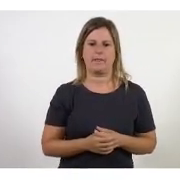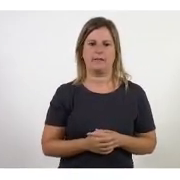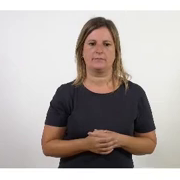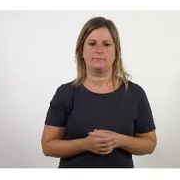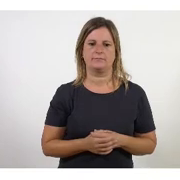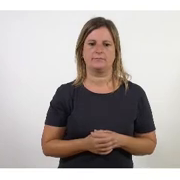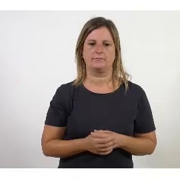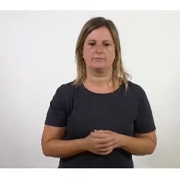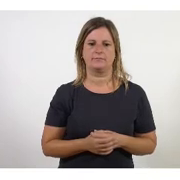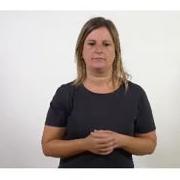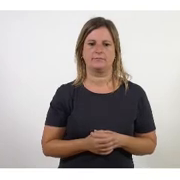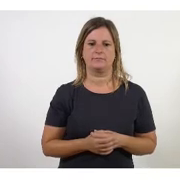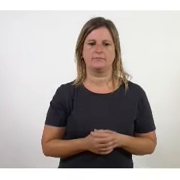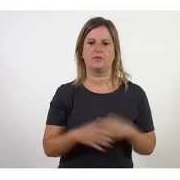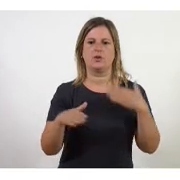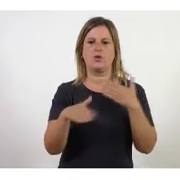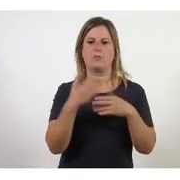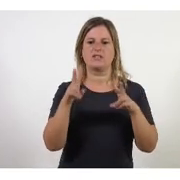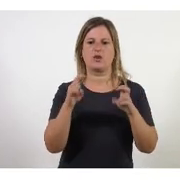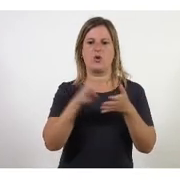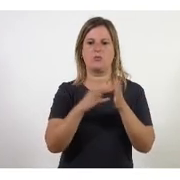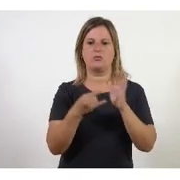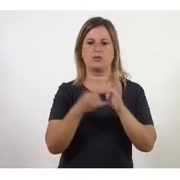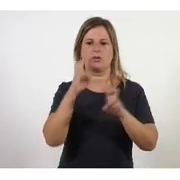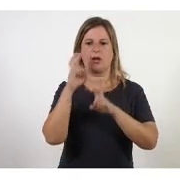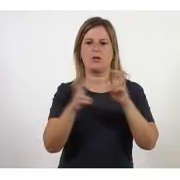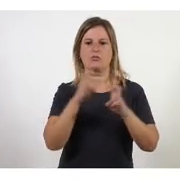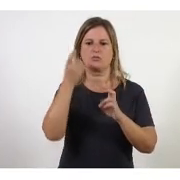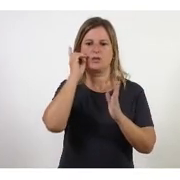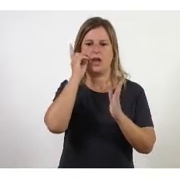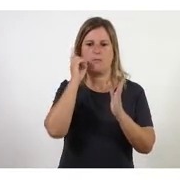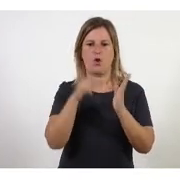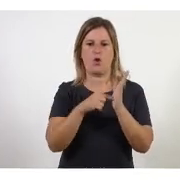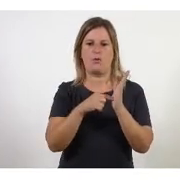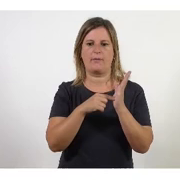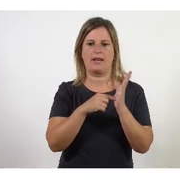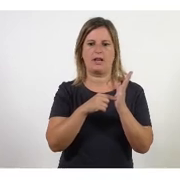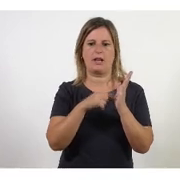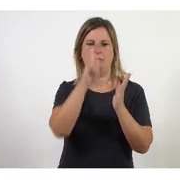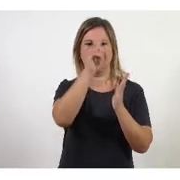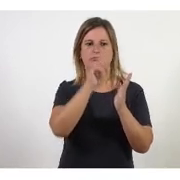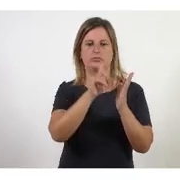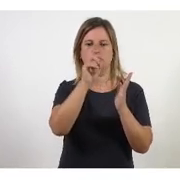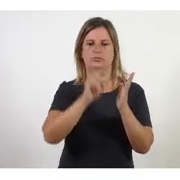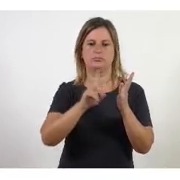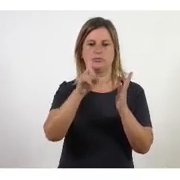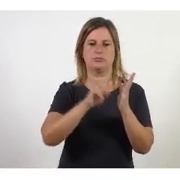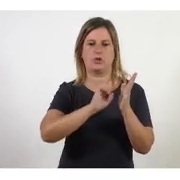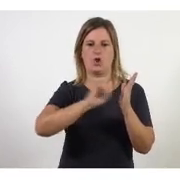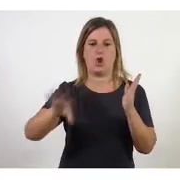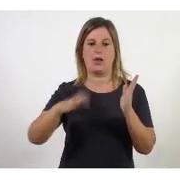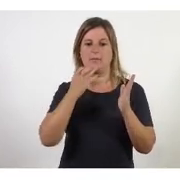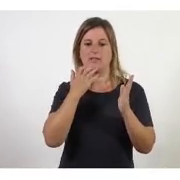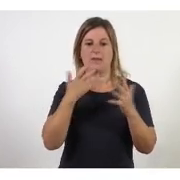us deia, al principi, quan obres un nou projecte, has de buscar-los amb el teu mòbil i anar-los agafant per ordre que els vols col·locar. Si